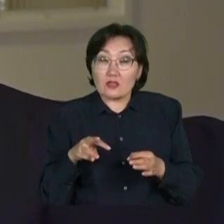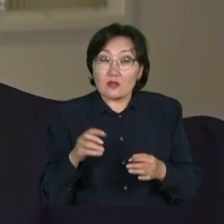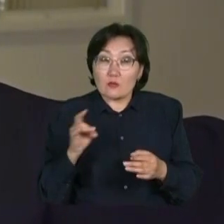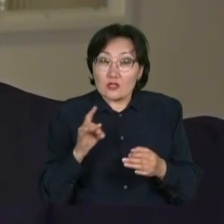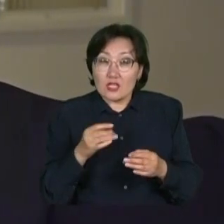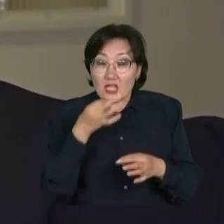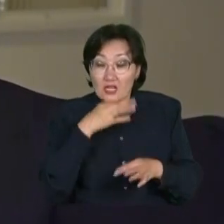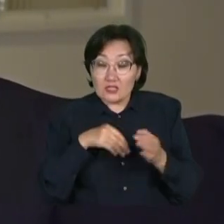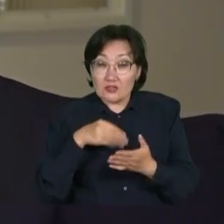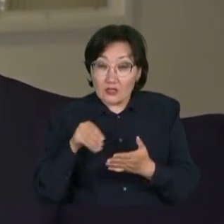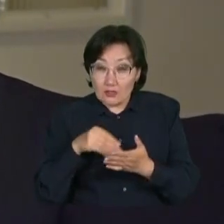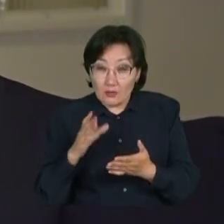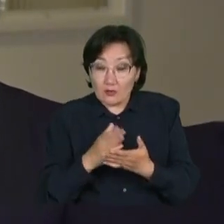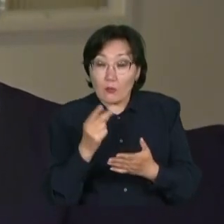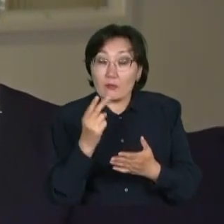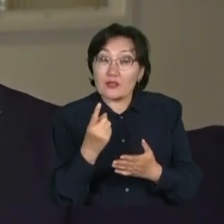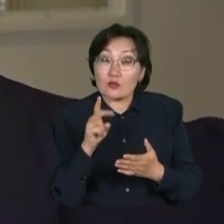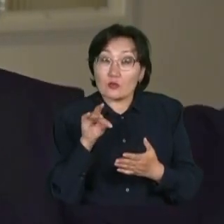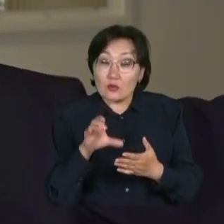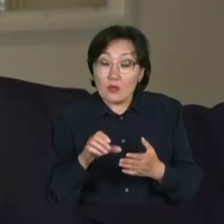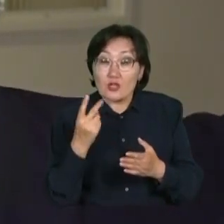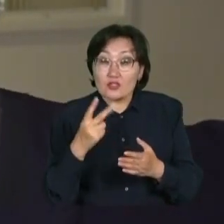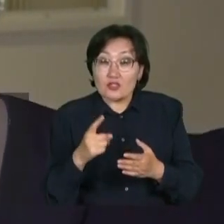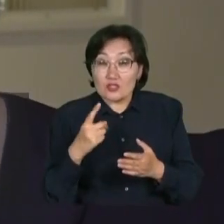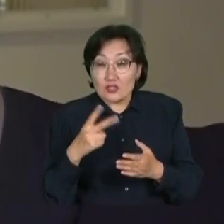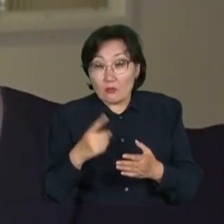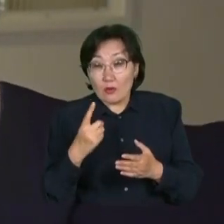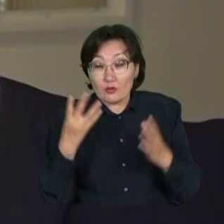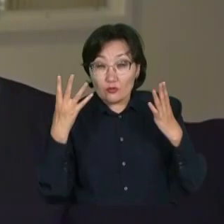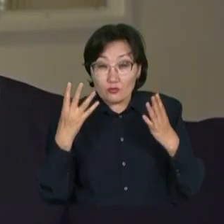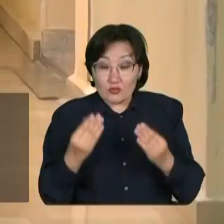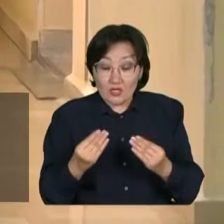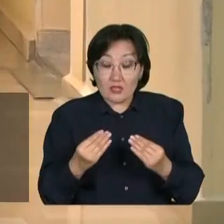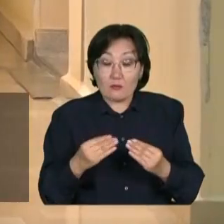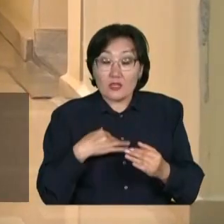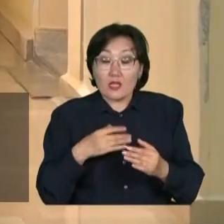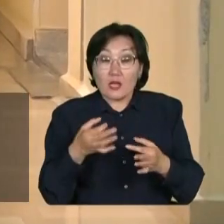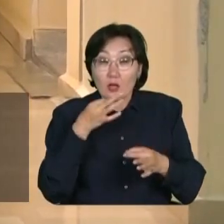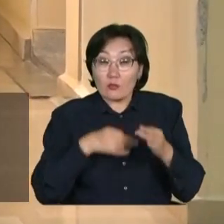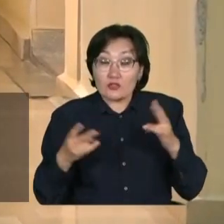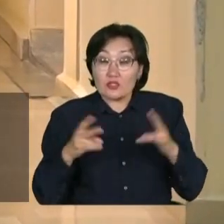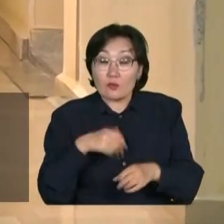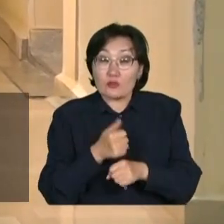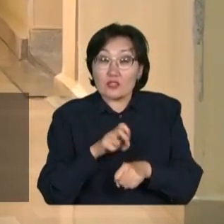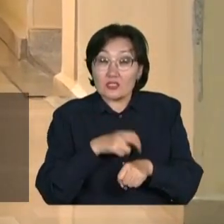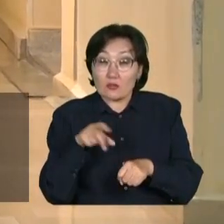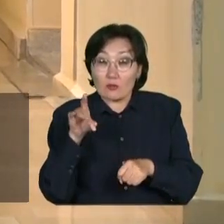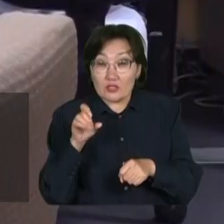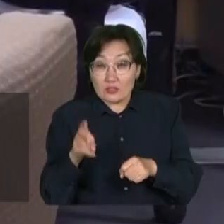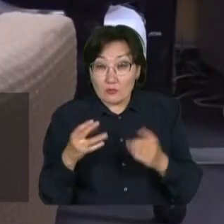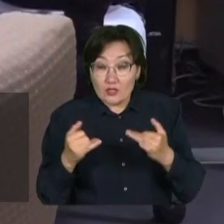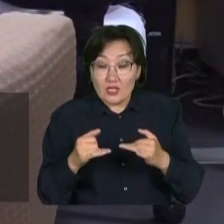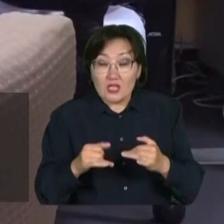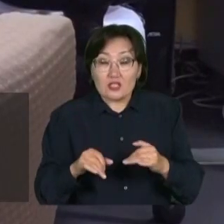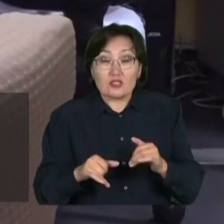құны шығады. Бұл бір курс. Оны 21 күн сайын қабылдауым керек. Бас онкологтың сөзінше қатерлі ісік қазір